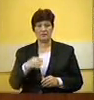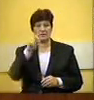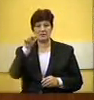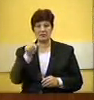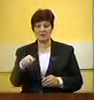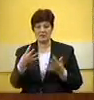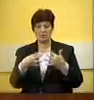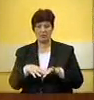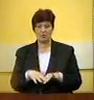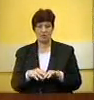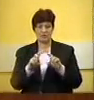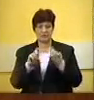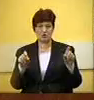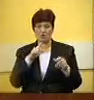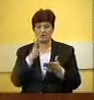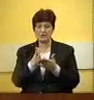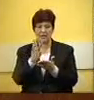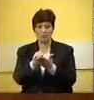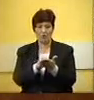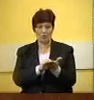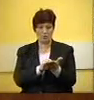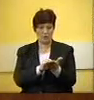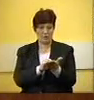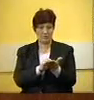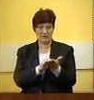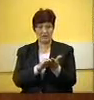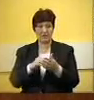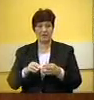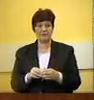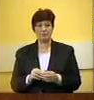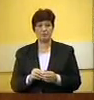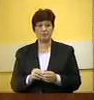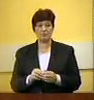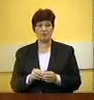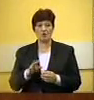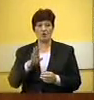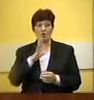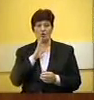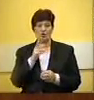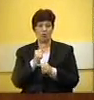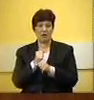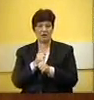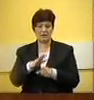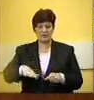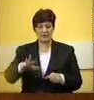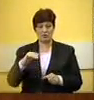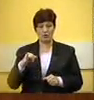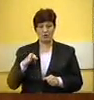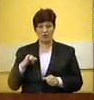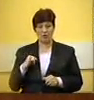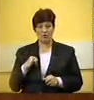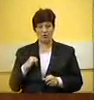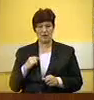Postavlja se pitanje tih preduzeća, jel tako, koji su se ovde samo naglasili, Galovica i ovo drugo preduzeće, koje faktički funkcionišu na teritoriji